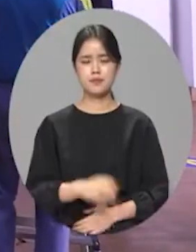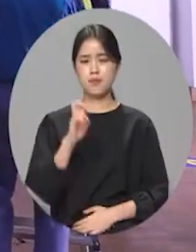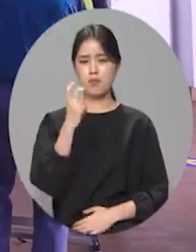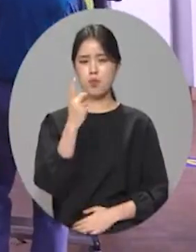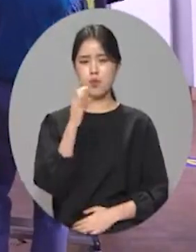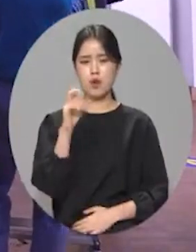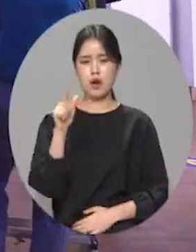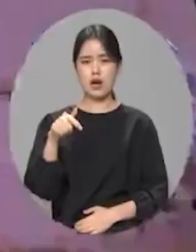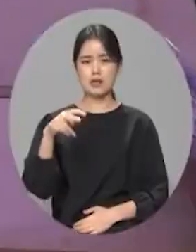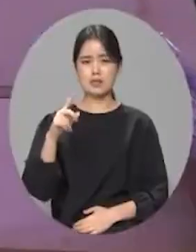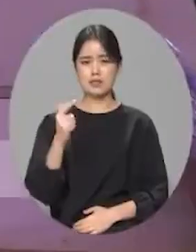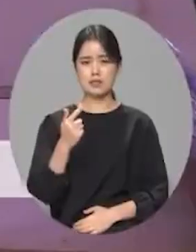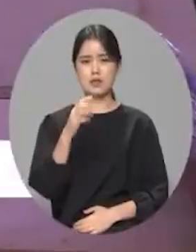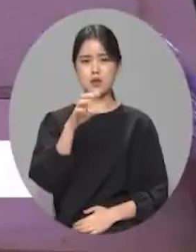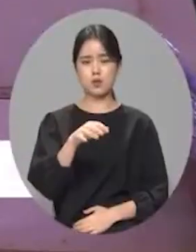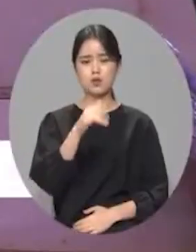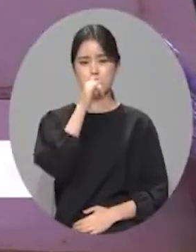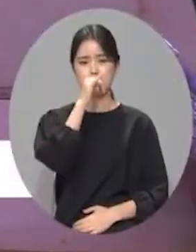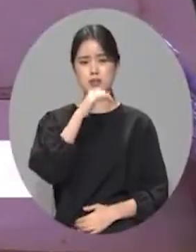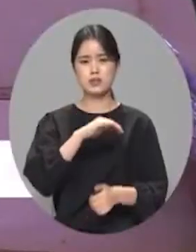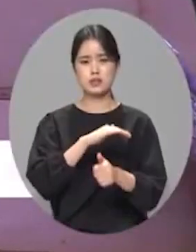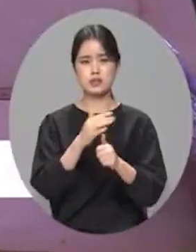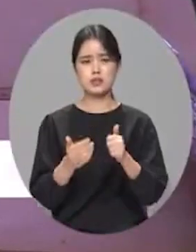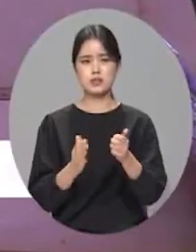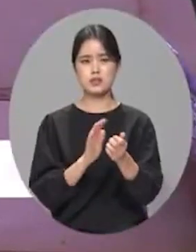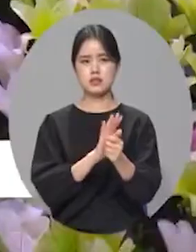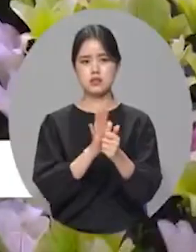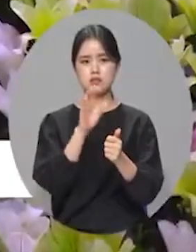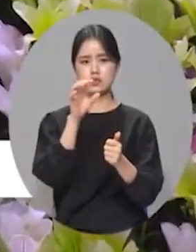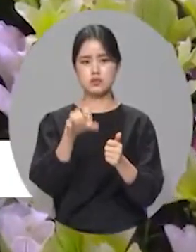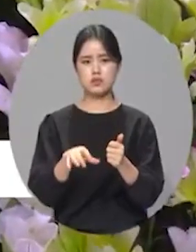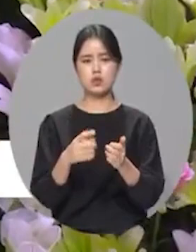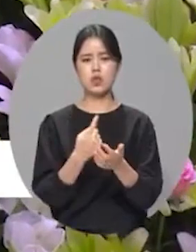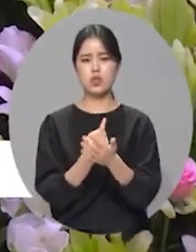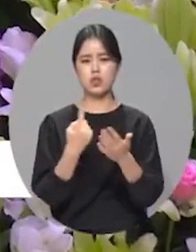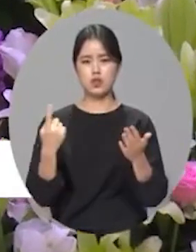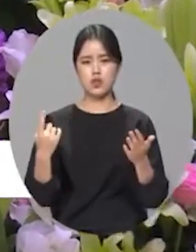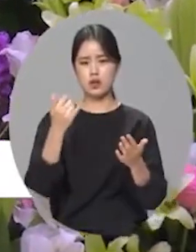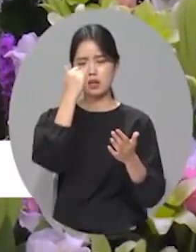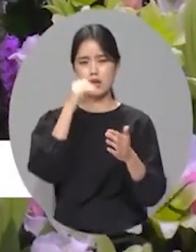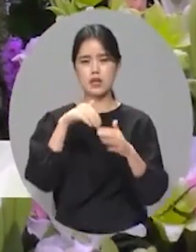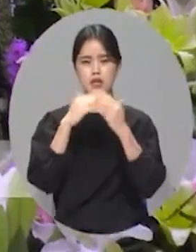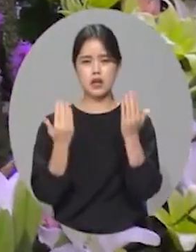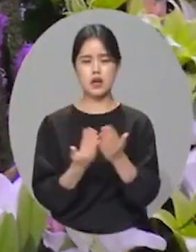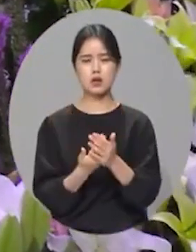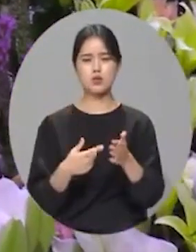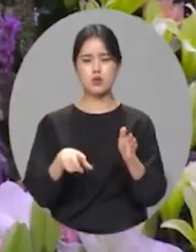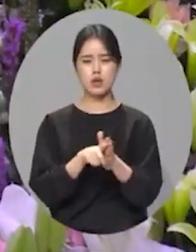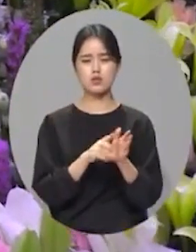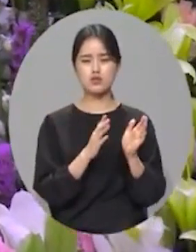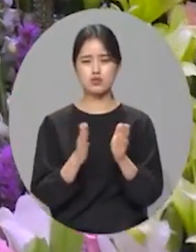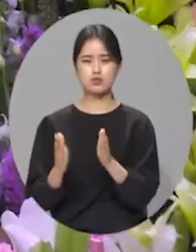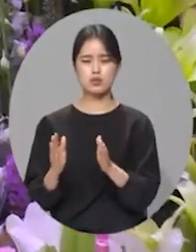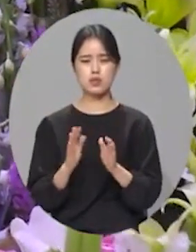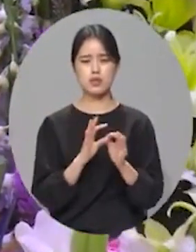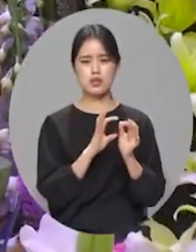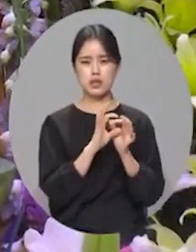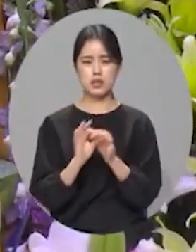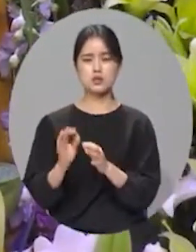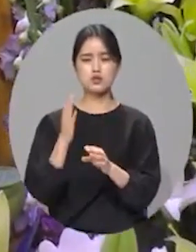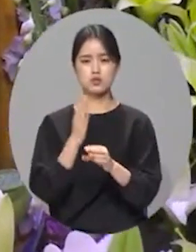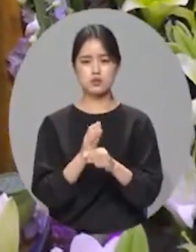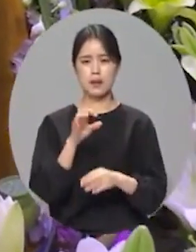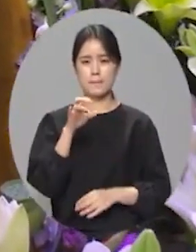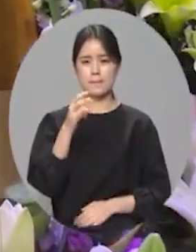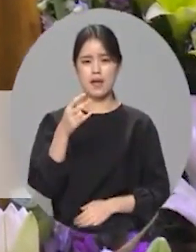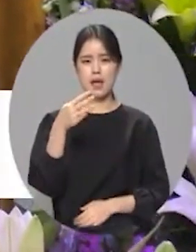모학산 금산사에 차려진 빈소. 떠나간 큰 스님에게 마지막 예우를 다하기 위한 준비가 한창입니다.